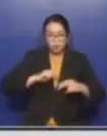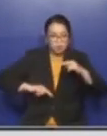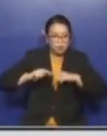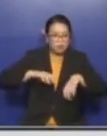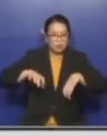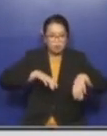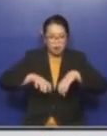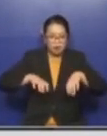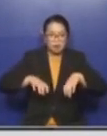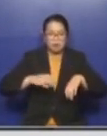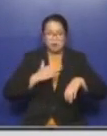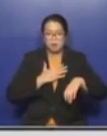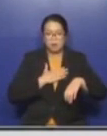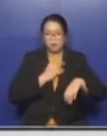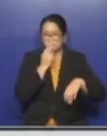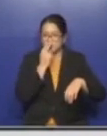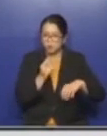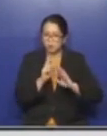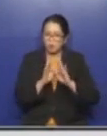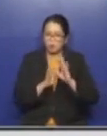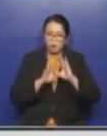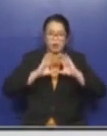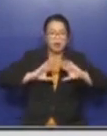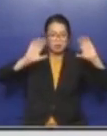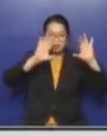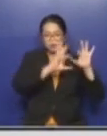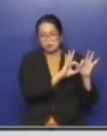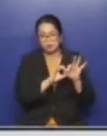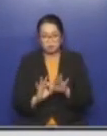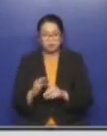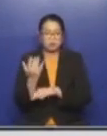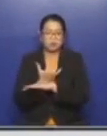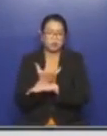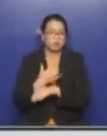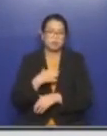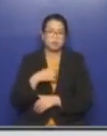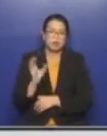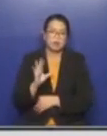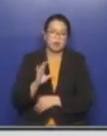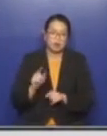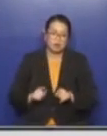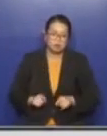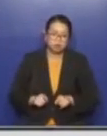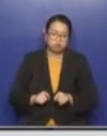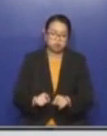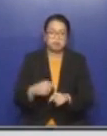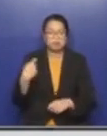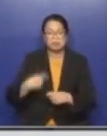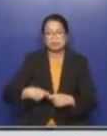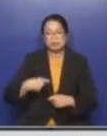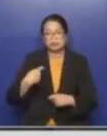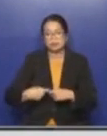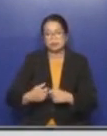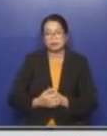ารผมไม่อยากให้เอาระบบราชการไปบริหารในช่องทีวีมันจะเดินออกยากผ